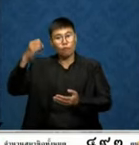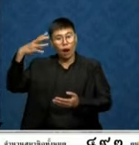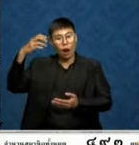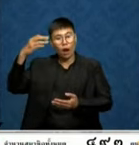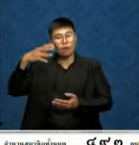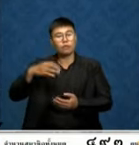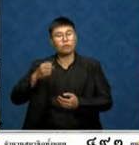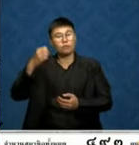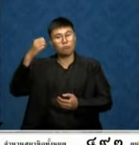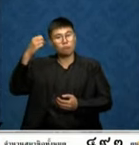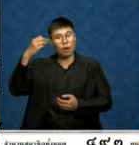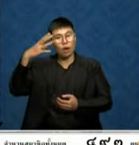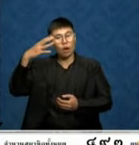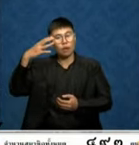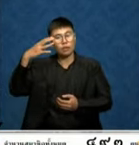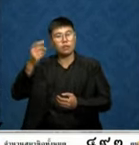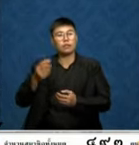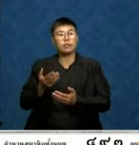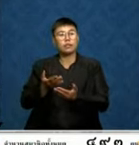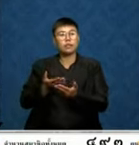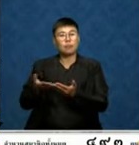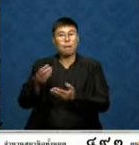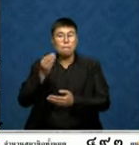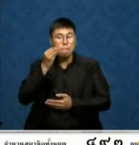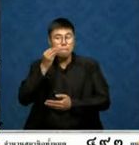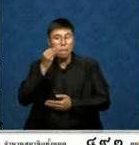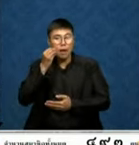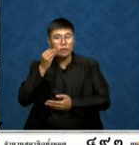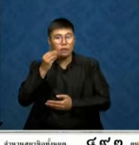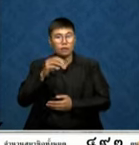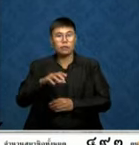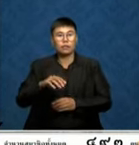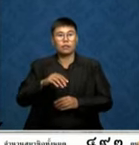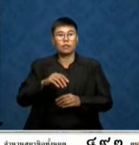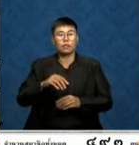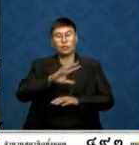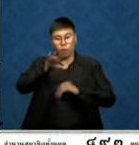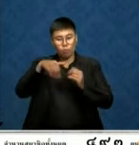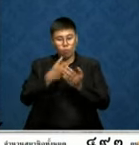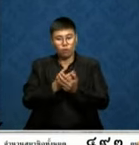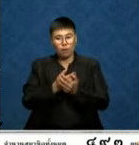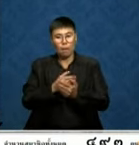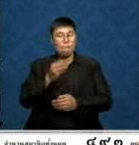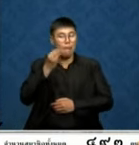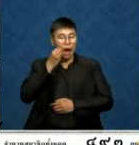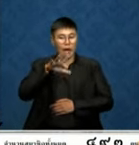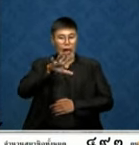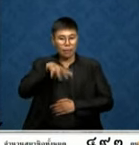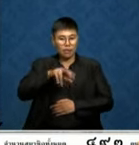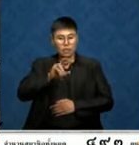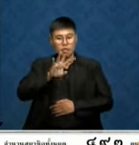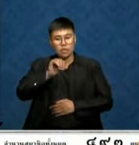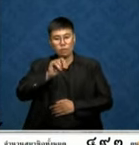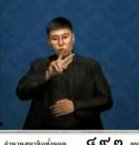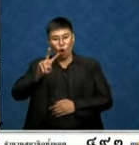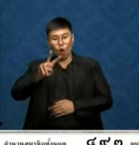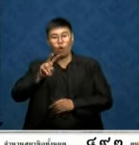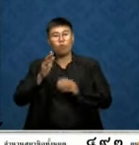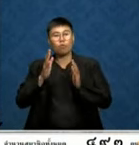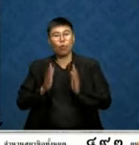บมีการรับซื้อจากบ้านเรือนเพียงประมาณ 5,042 รายนะครับกำลังผลิตอยู่เพีย